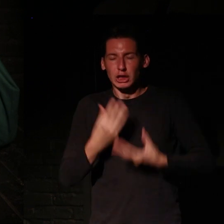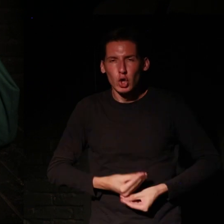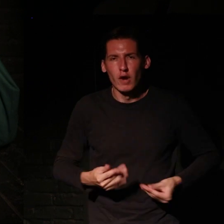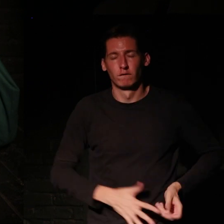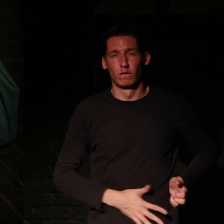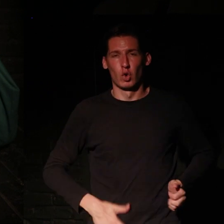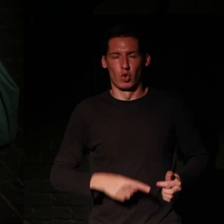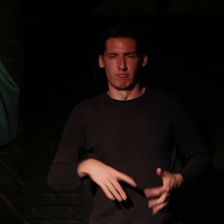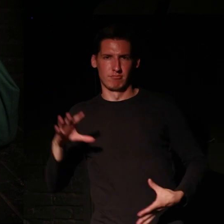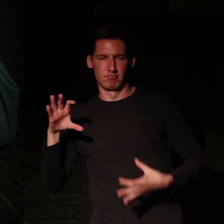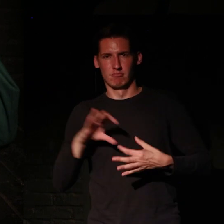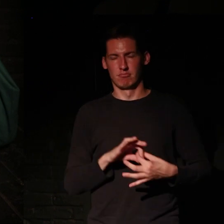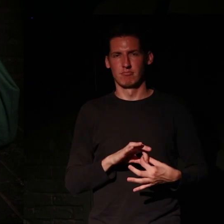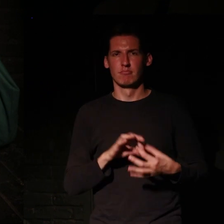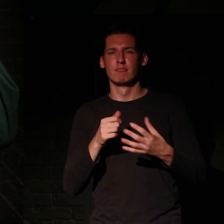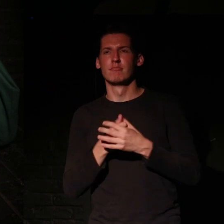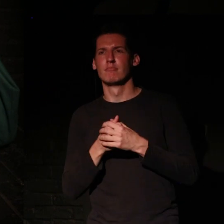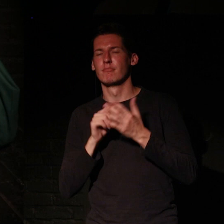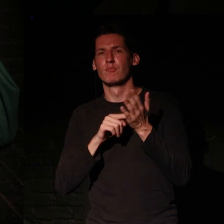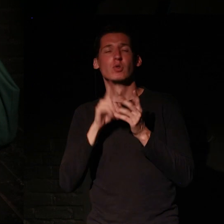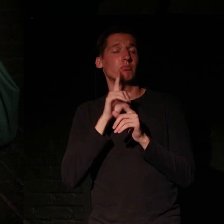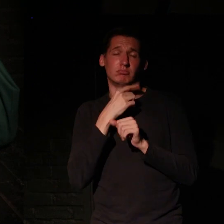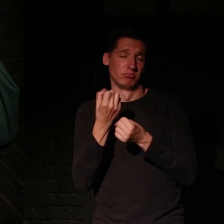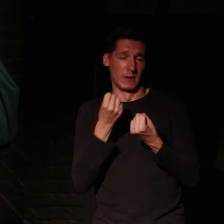Także no ta